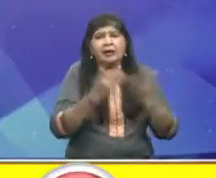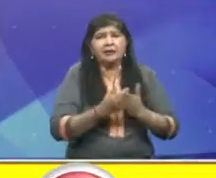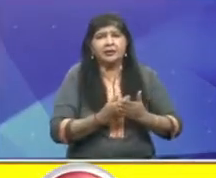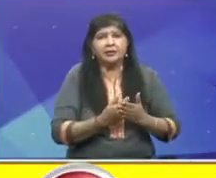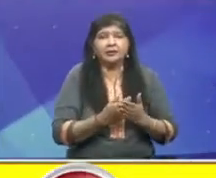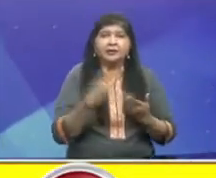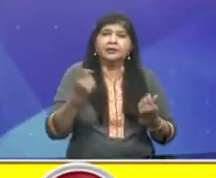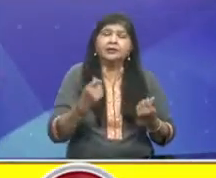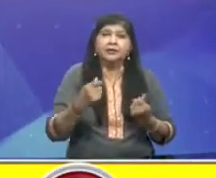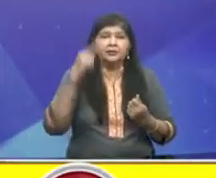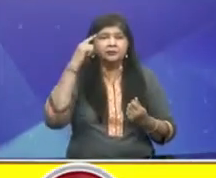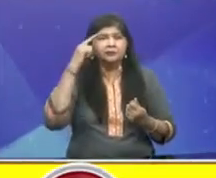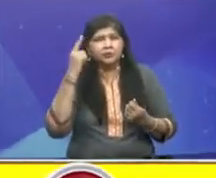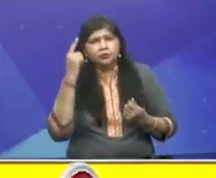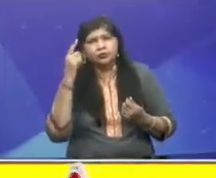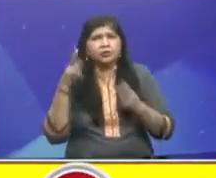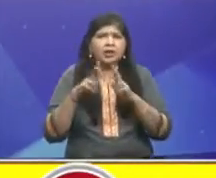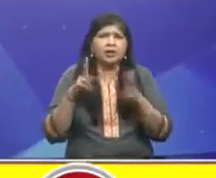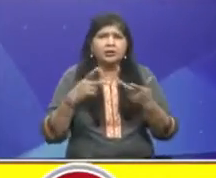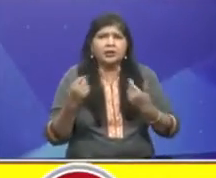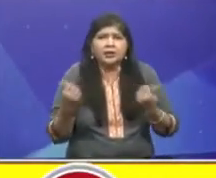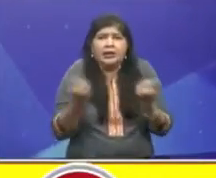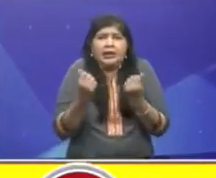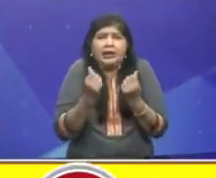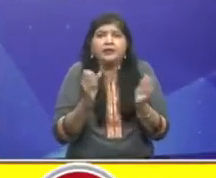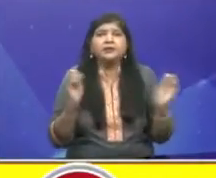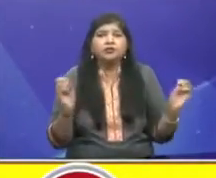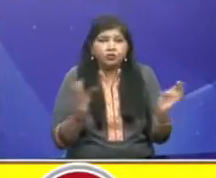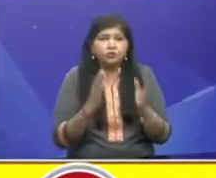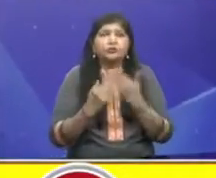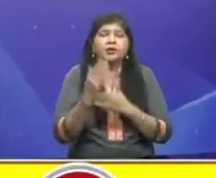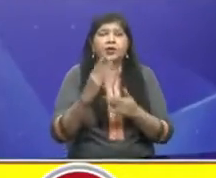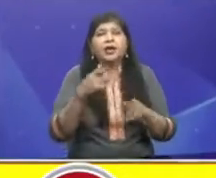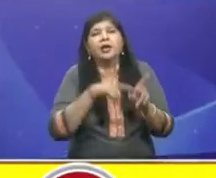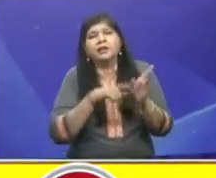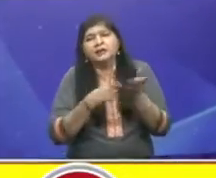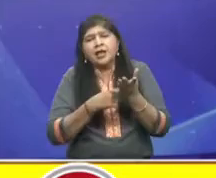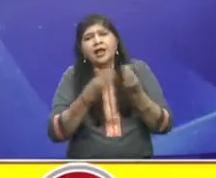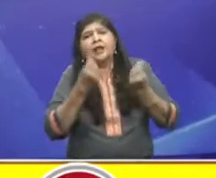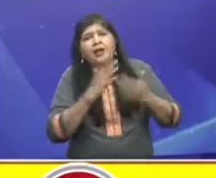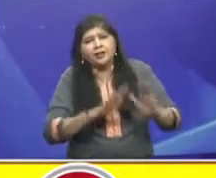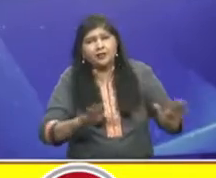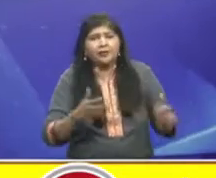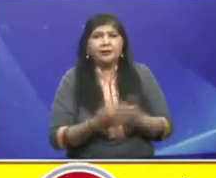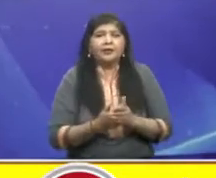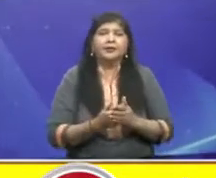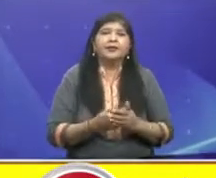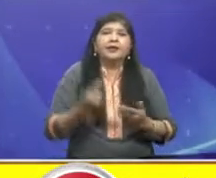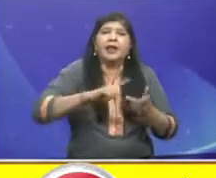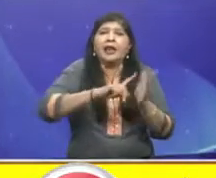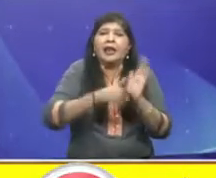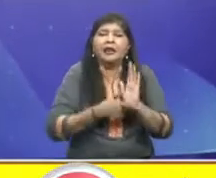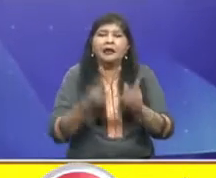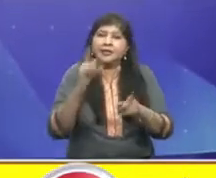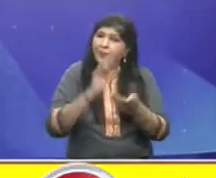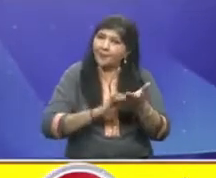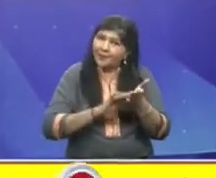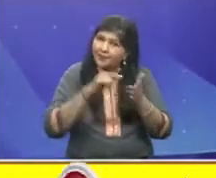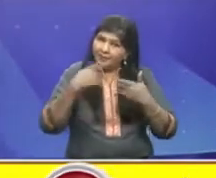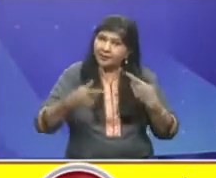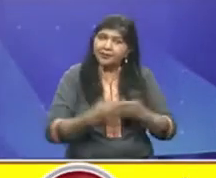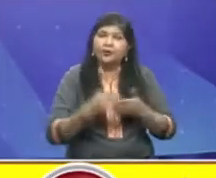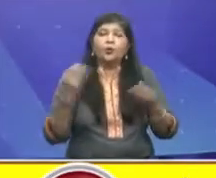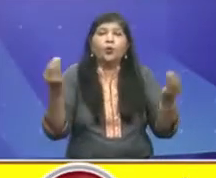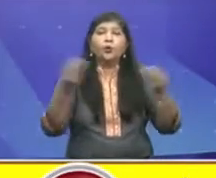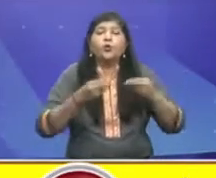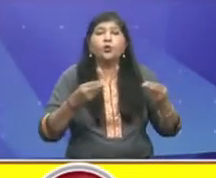जी, साइकोलॉजिकली हमें ऐसा ही लगता है कि चलिए भाई साल पूरा हो गया। ये साल का आखिरी महीना है